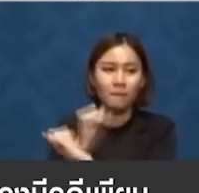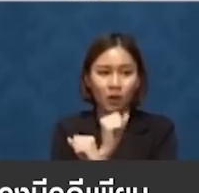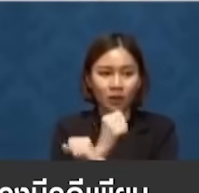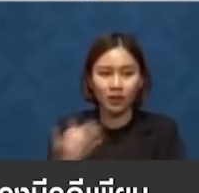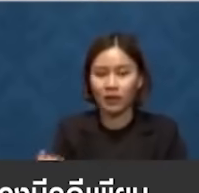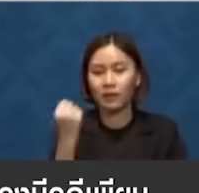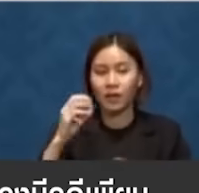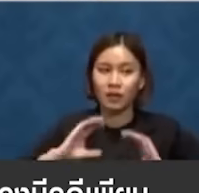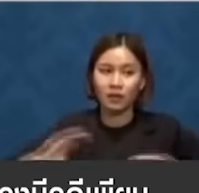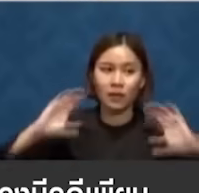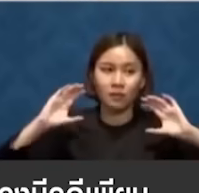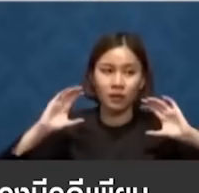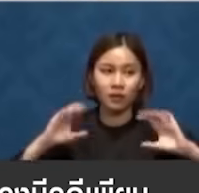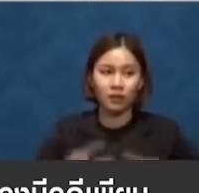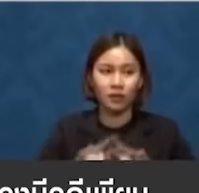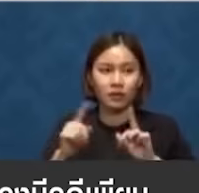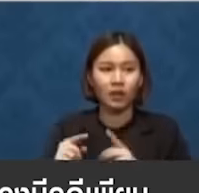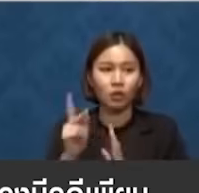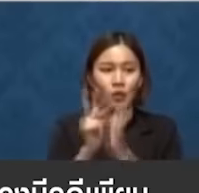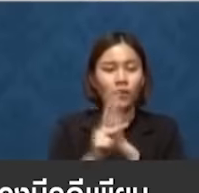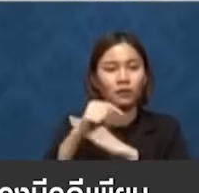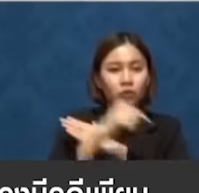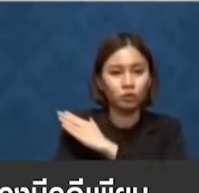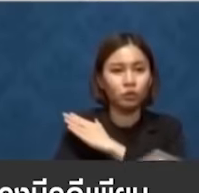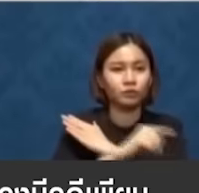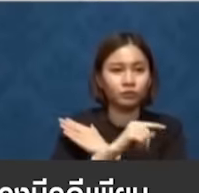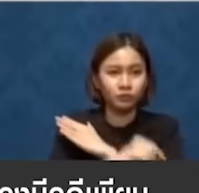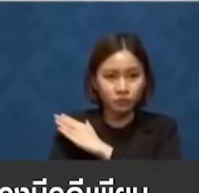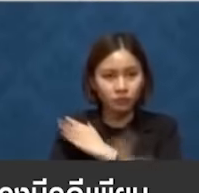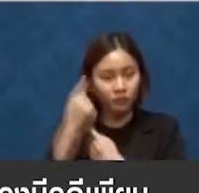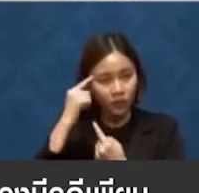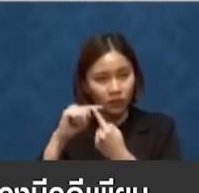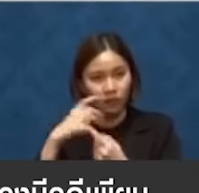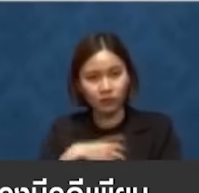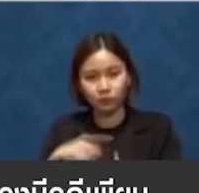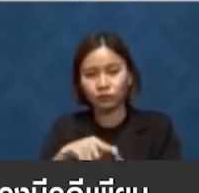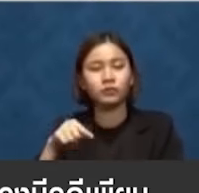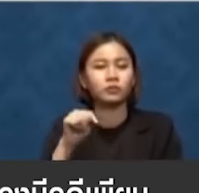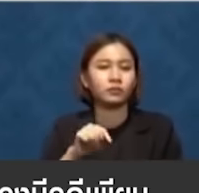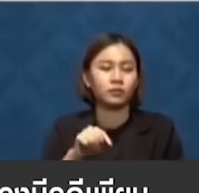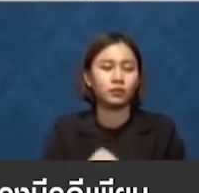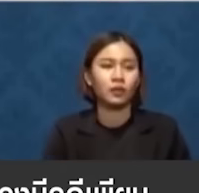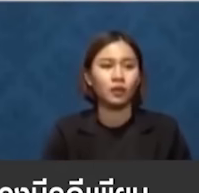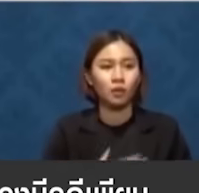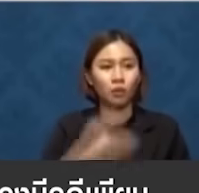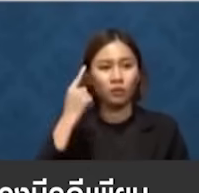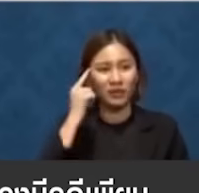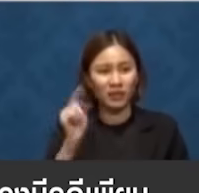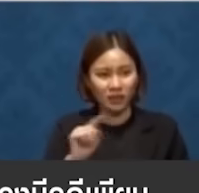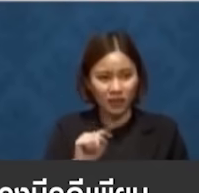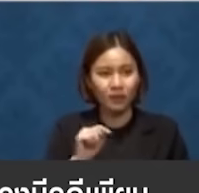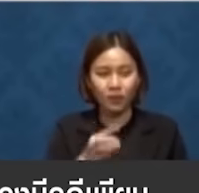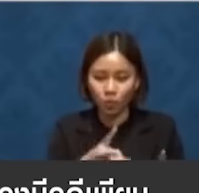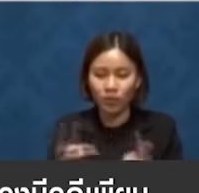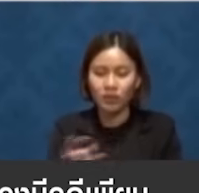องตามความเชื่อด้วยความบริสุทธิ์ใจของเขาและโตโต้เสนอให้รัฐบาลเศรษฐาเนี่ยออกกฎหมายนิรโทษกรรมประชาชนที่ถูกด